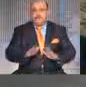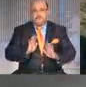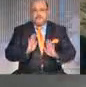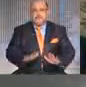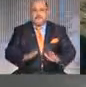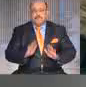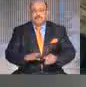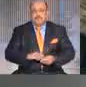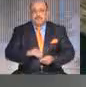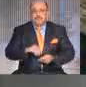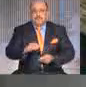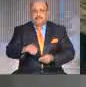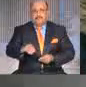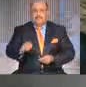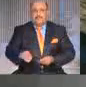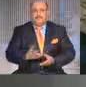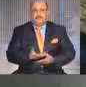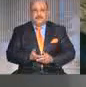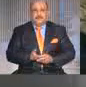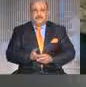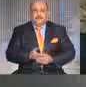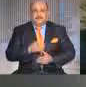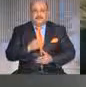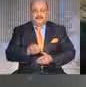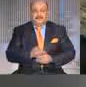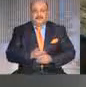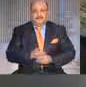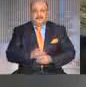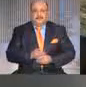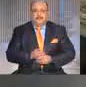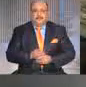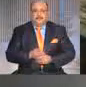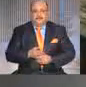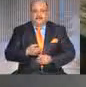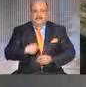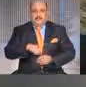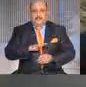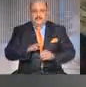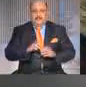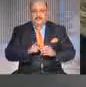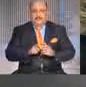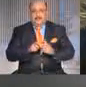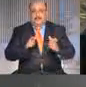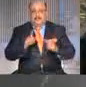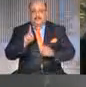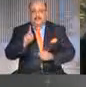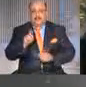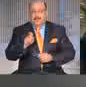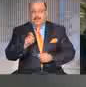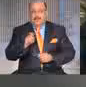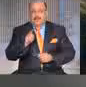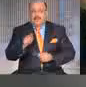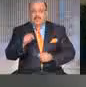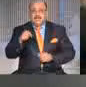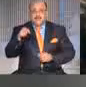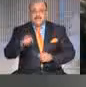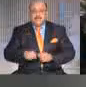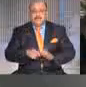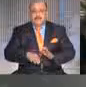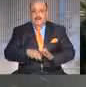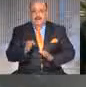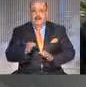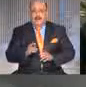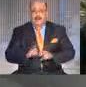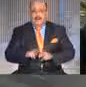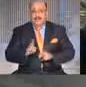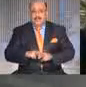حضور للجمعية للجلسة بالانتخابية لا حد شيء. العام الأول مشى أموره مريقلة، العام الثاني سكر البير هذا كأنه